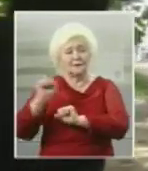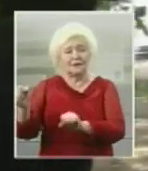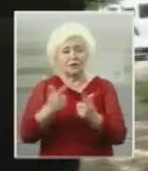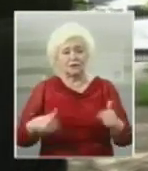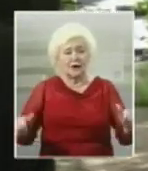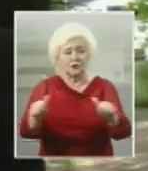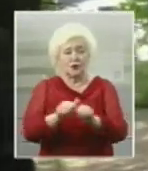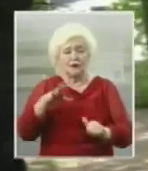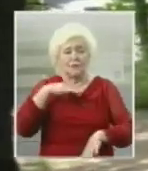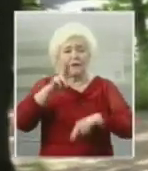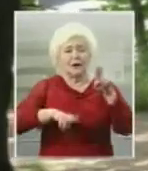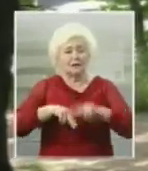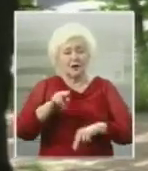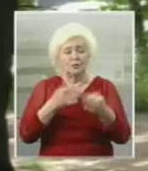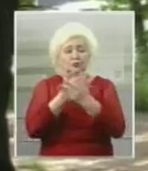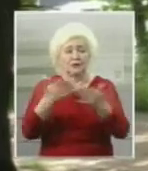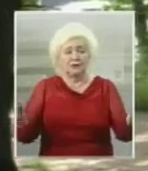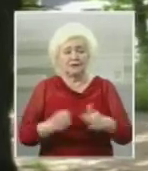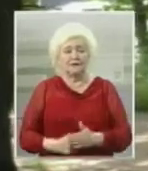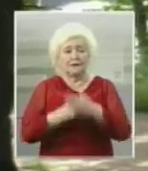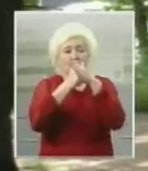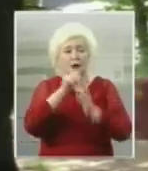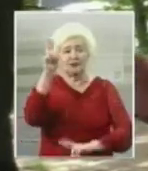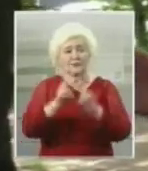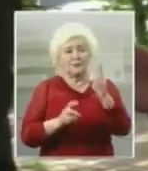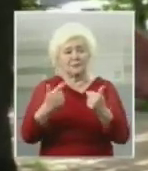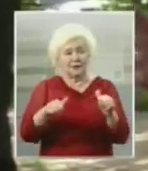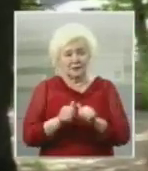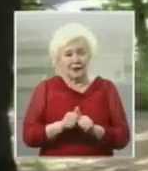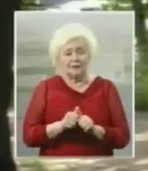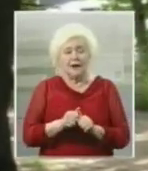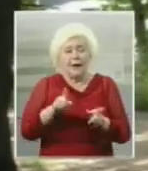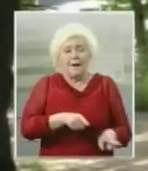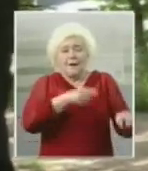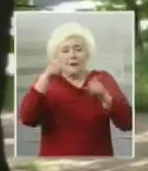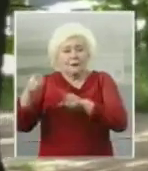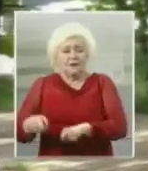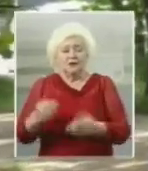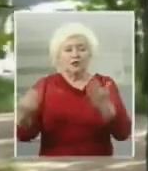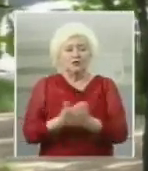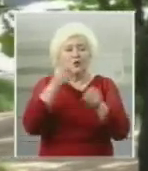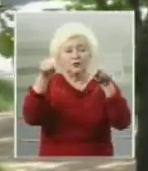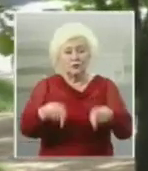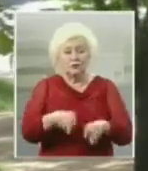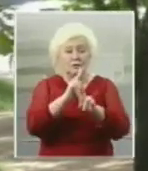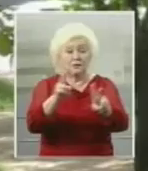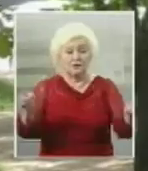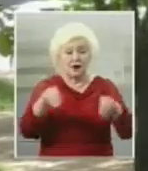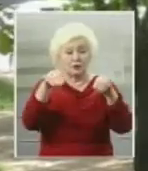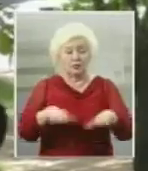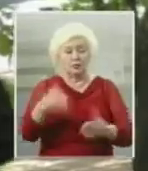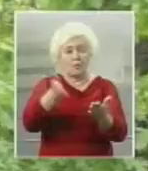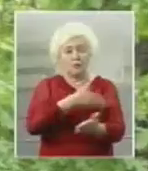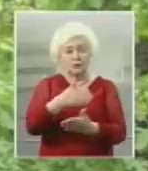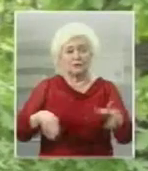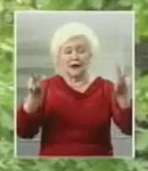зона була забудована різними базами і підприємствами, перенесли її знову сюди, хоча ніякого рішення по